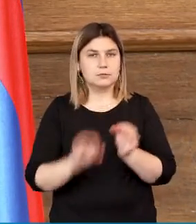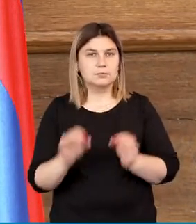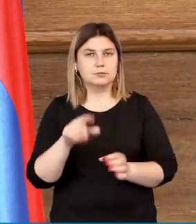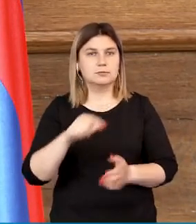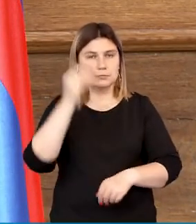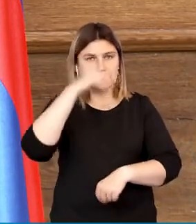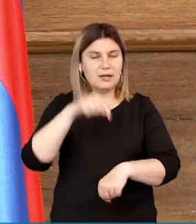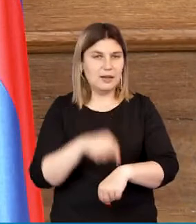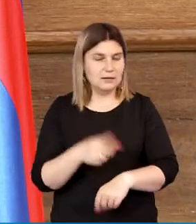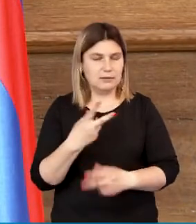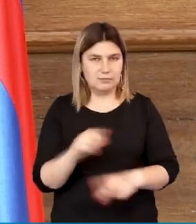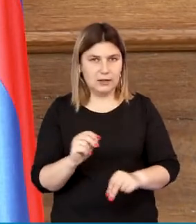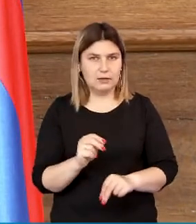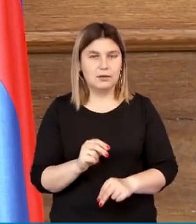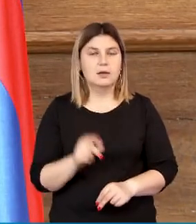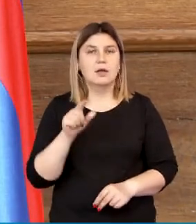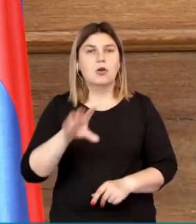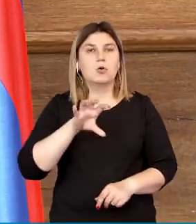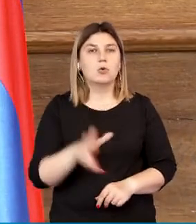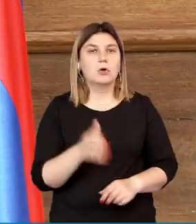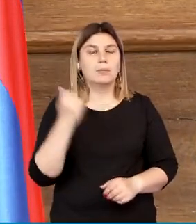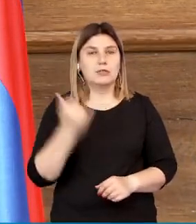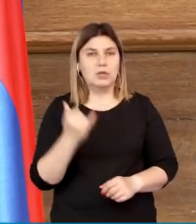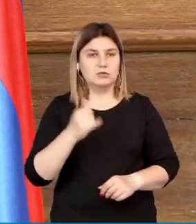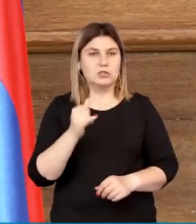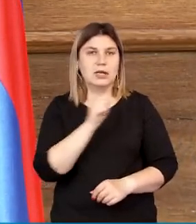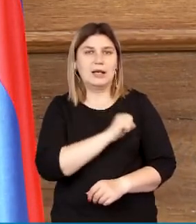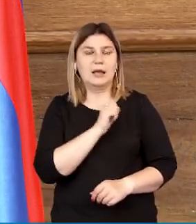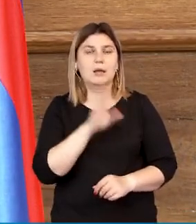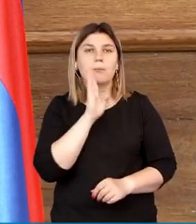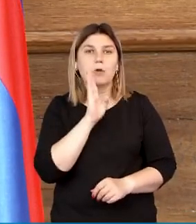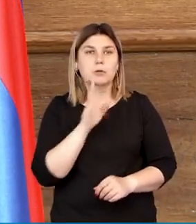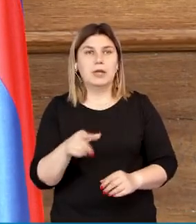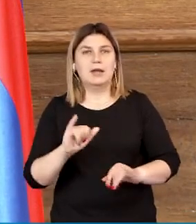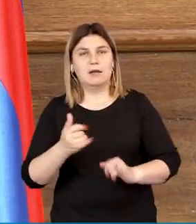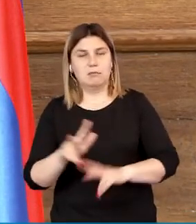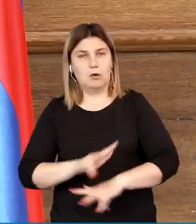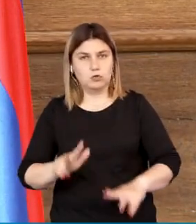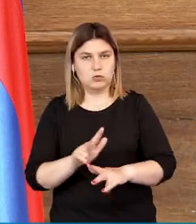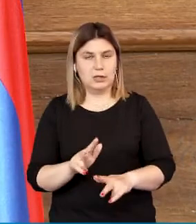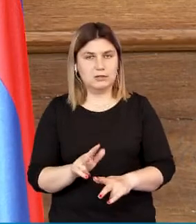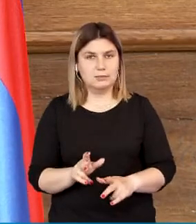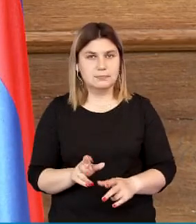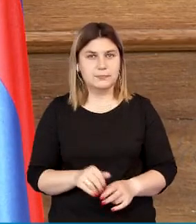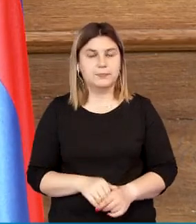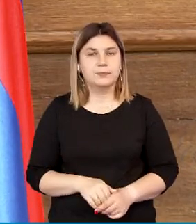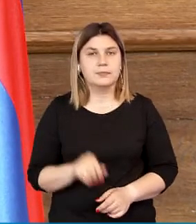konkretnej lekcji. Więc tą grupę dzieci, która stanowi klasę, traktujemy trochę, tak jak powiedziałem wcześniej, jako rodzinę